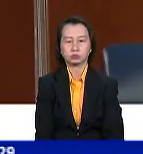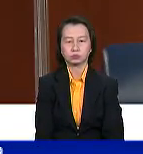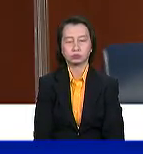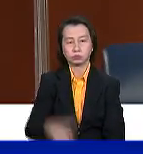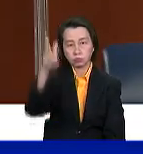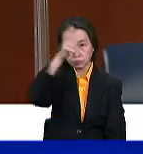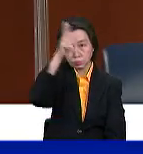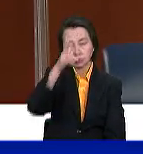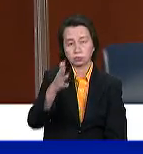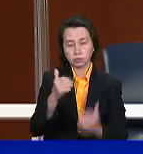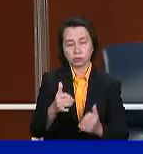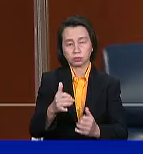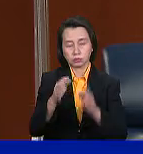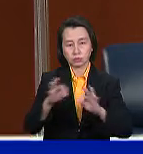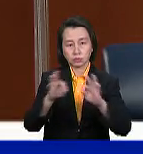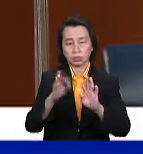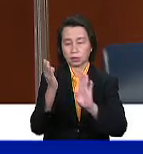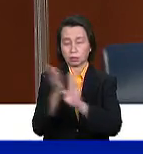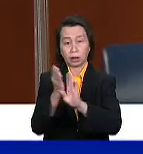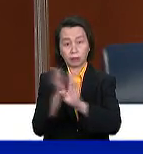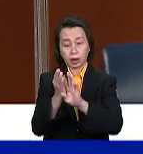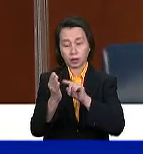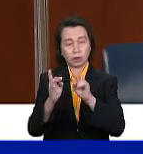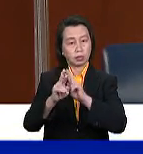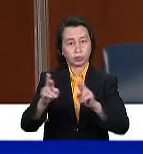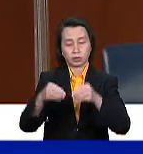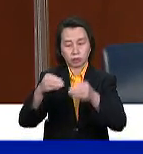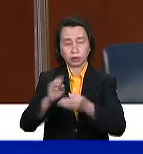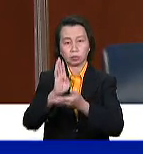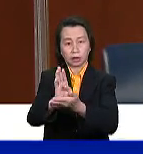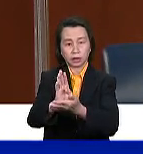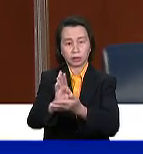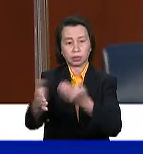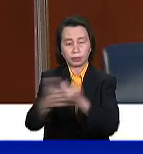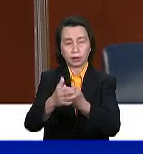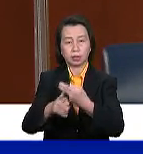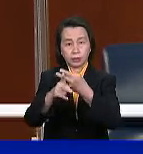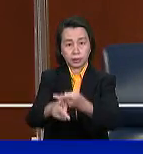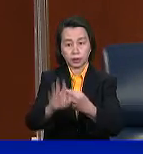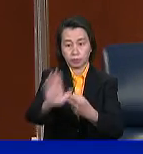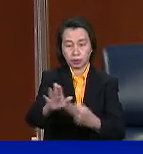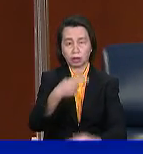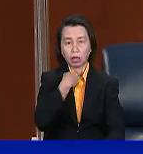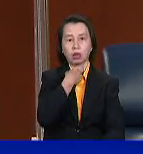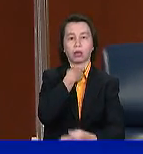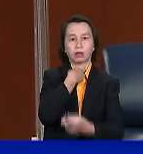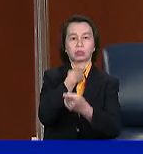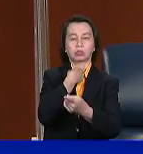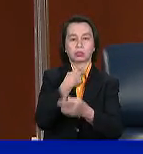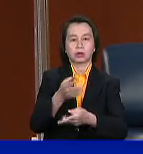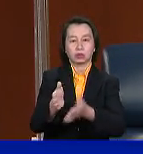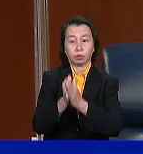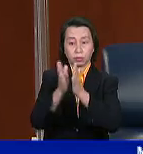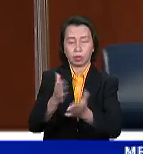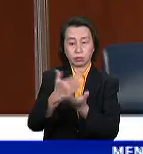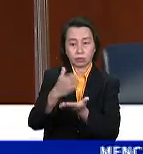Kerajaan ingin menekankan bahawa bank-bank bersedia untuk memberi bantuan balik pinjaman kepada mereka yang terjejas. Permohonan